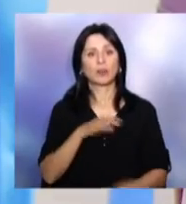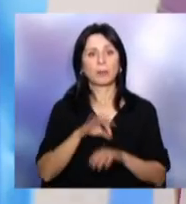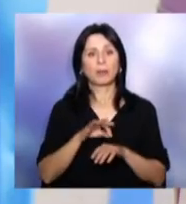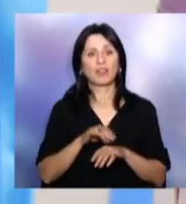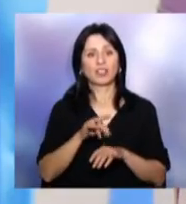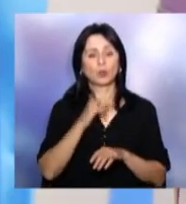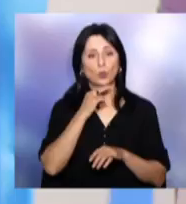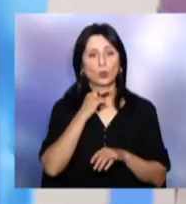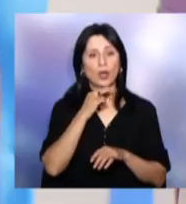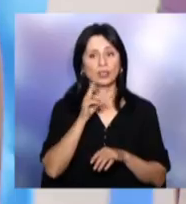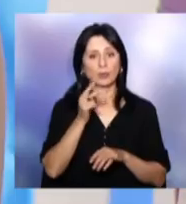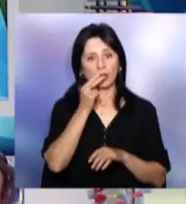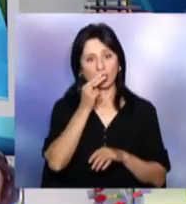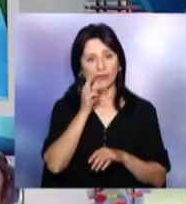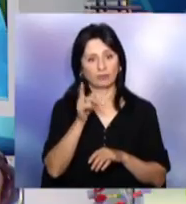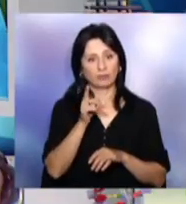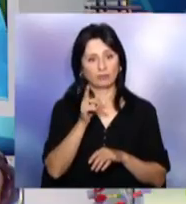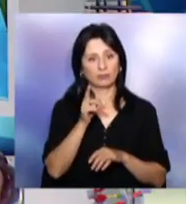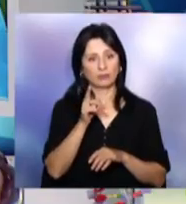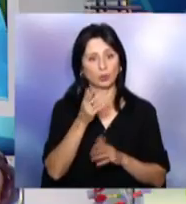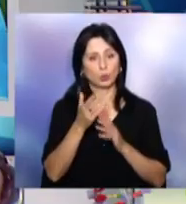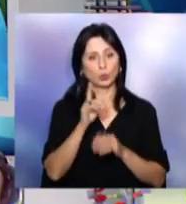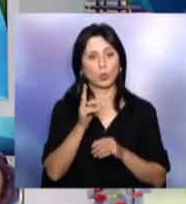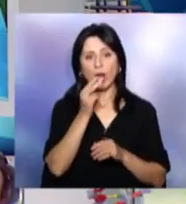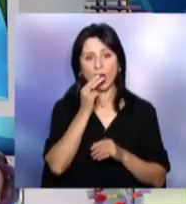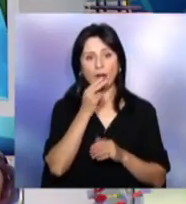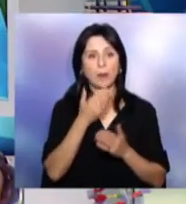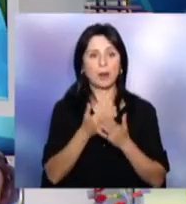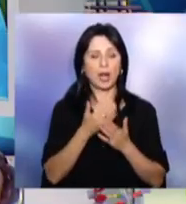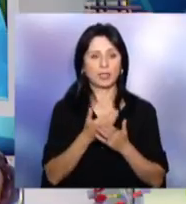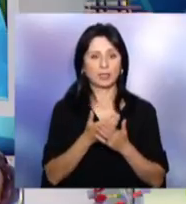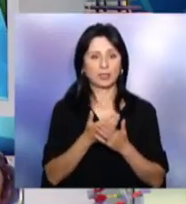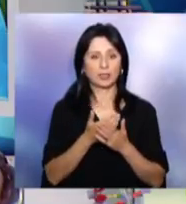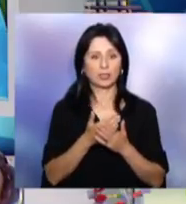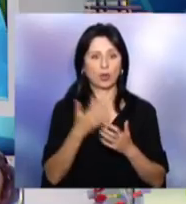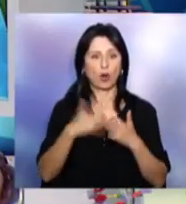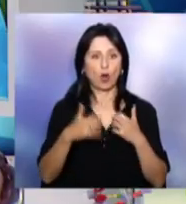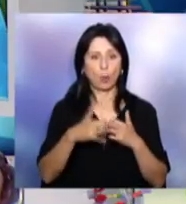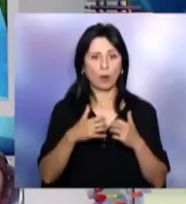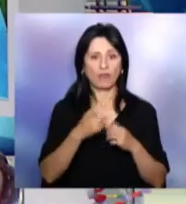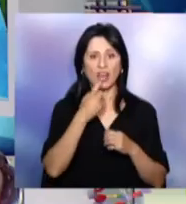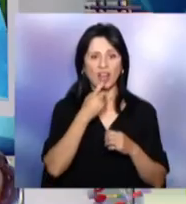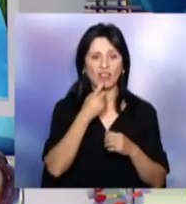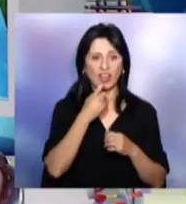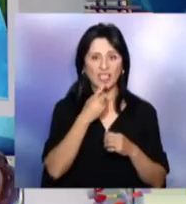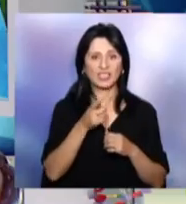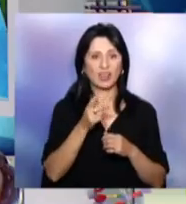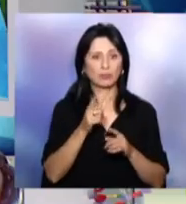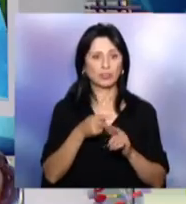პაციენტმა მიაქციოს კვებას ყურადღება თუ რა იყვებოს, აი მაგალითად კომპოსტო, კვერცხი და